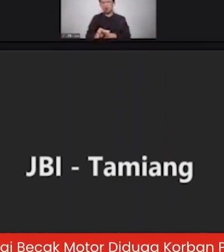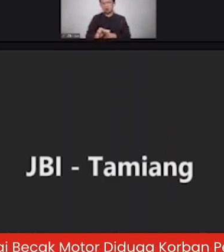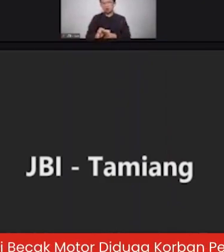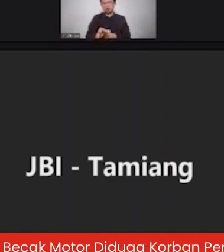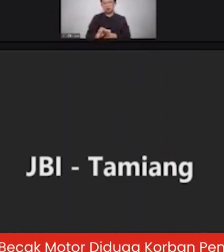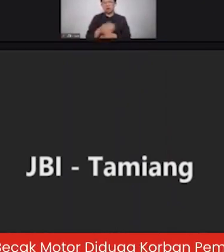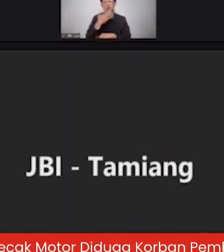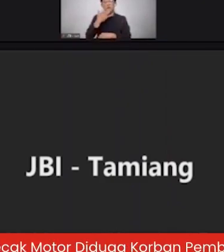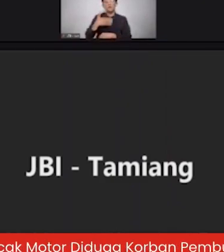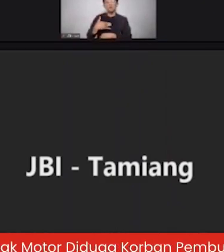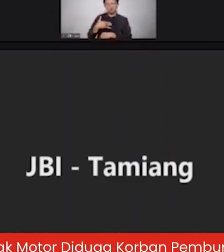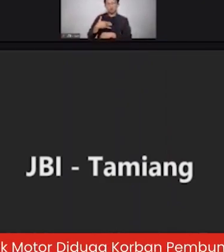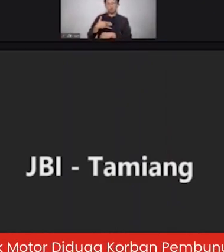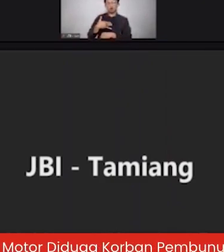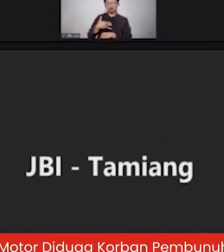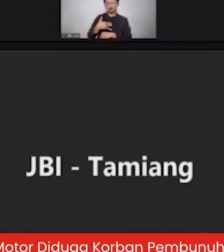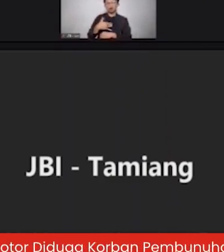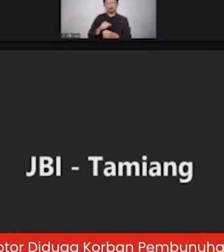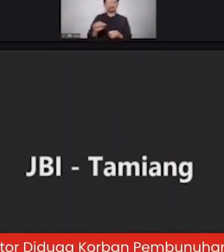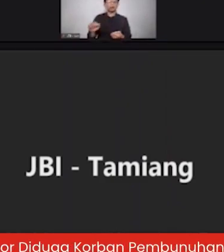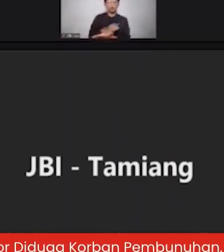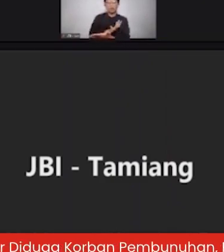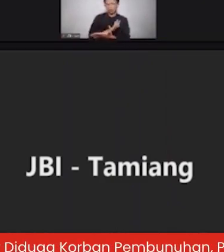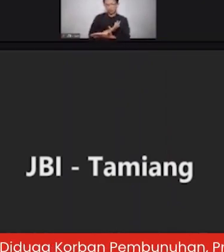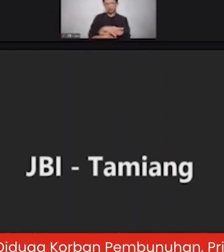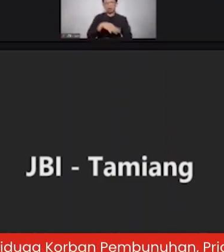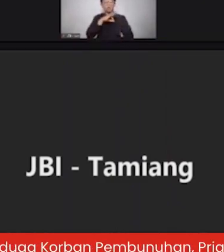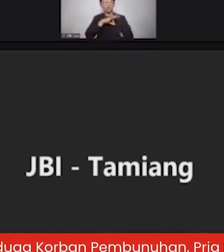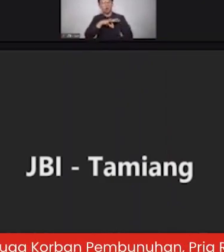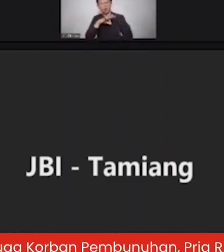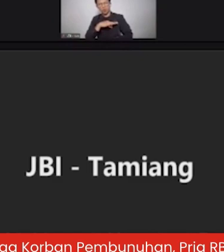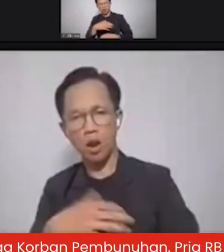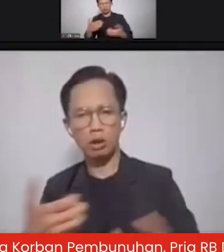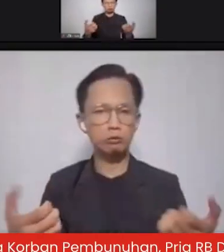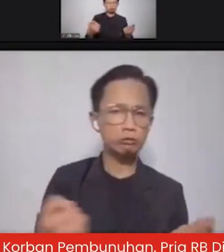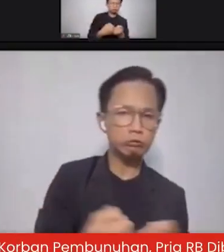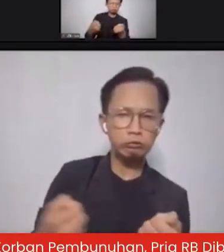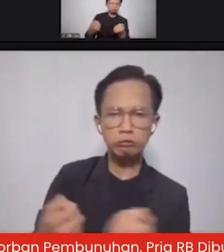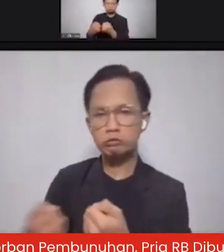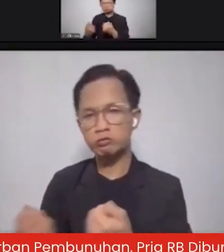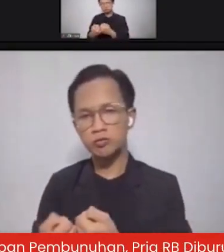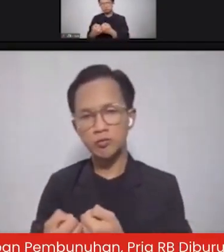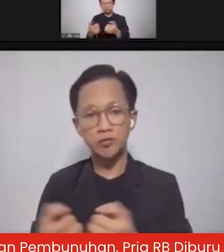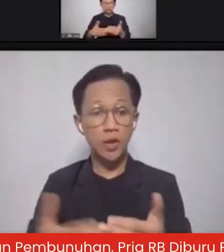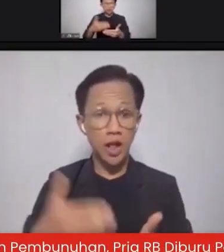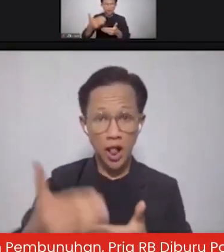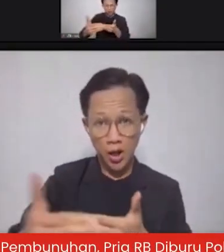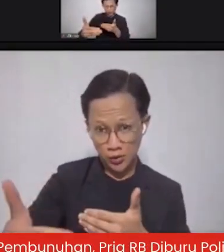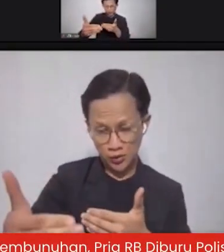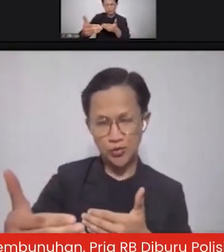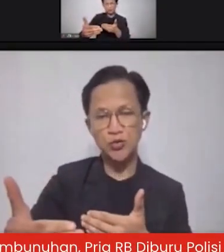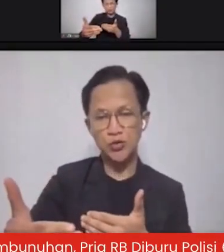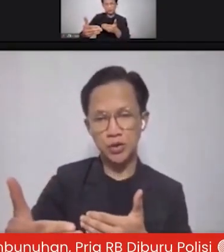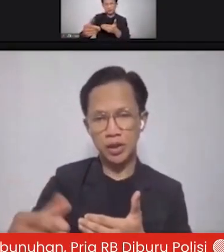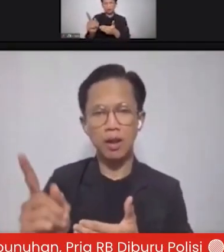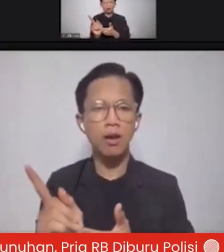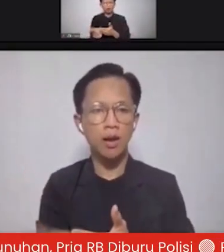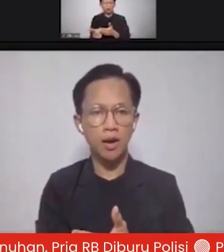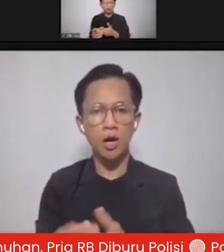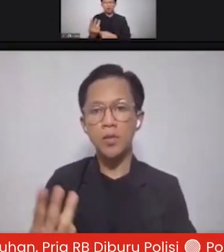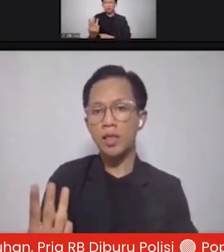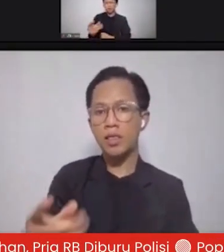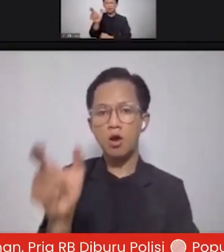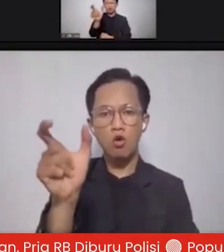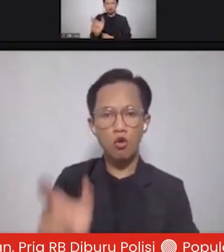potensi timbulnya benturan kepentingan selanjutnya saudara-saudara ada dari tiga orang